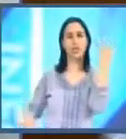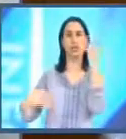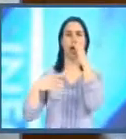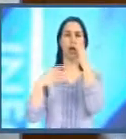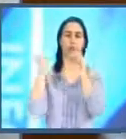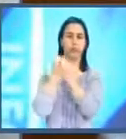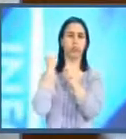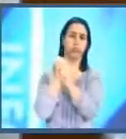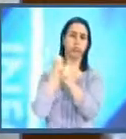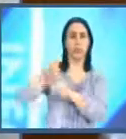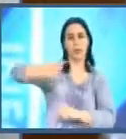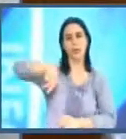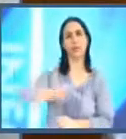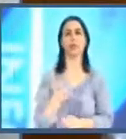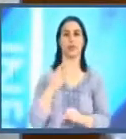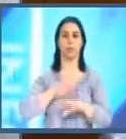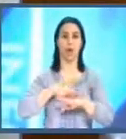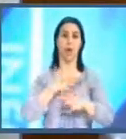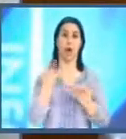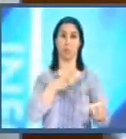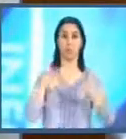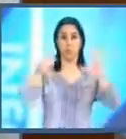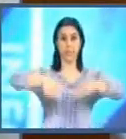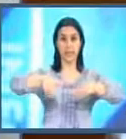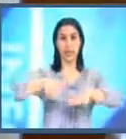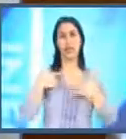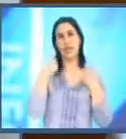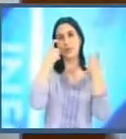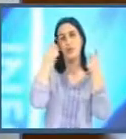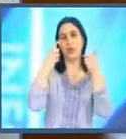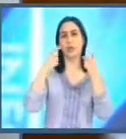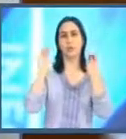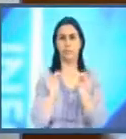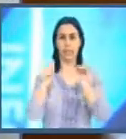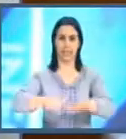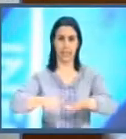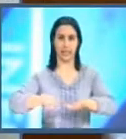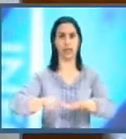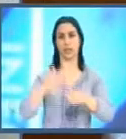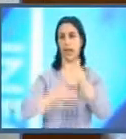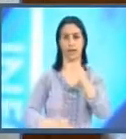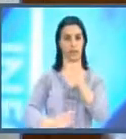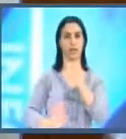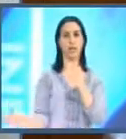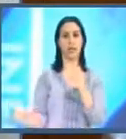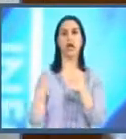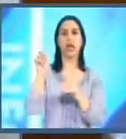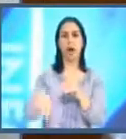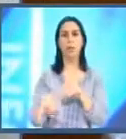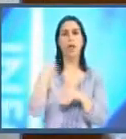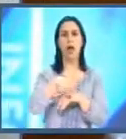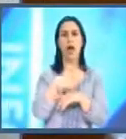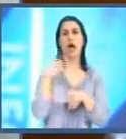al voltant dels 7 i esperem poder baixar aviat dels 6 mesos, que és el dintell. També hi ha bastantes,